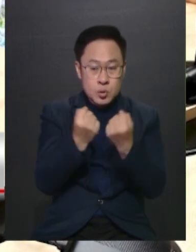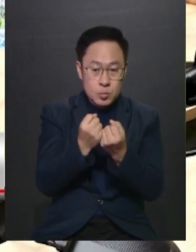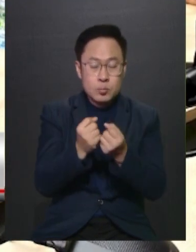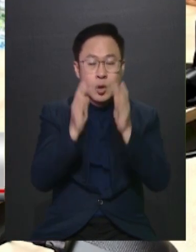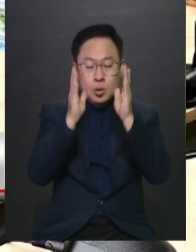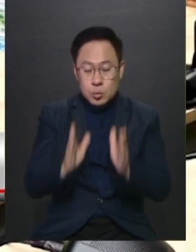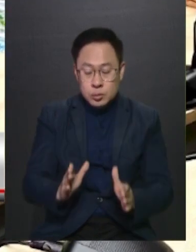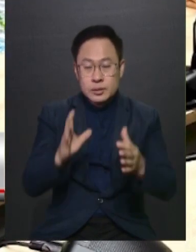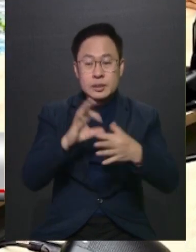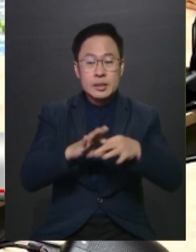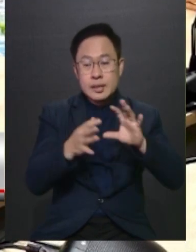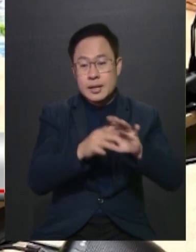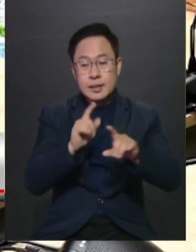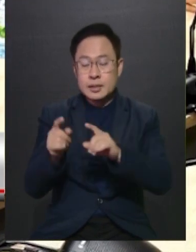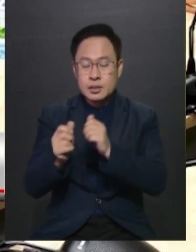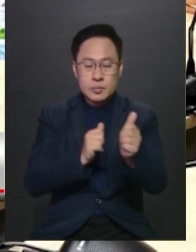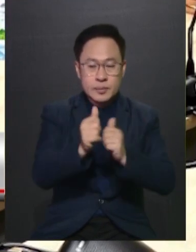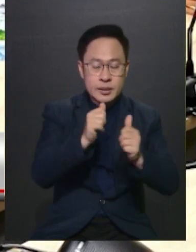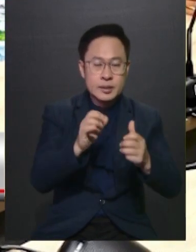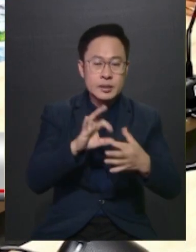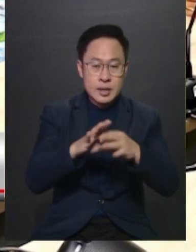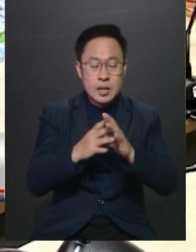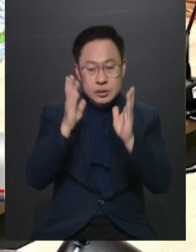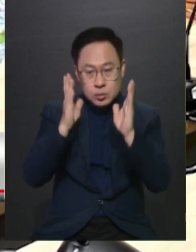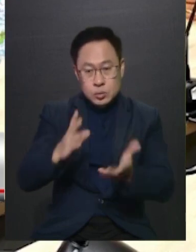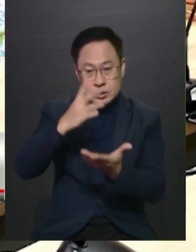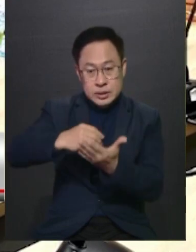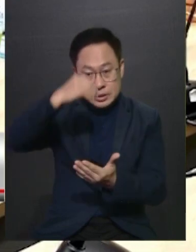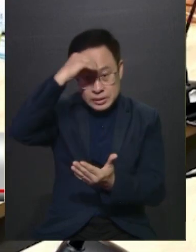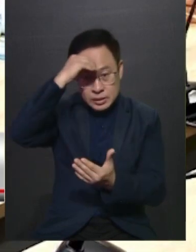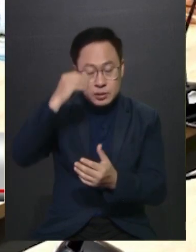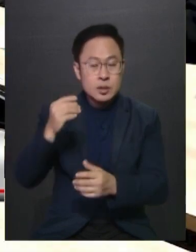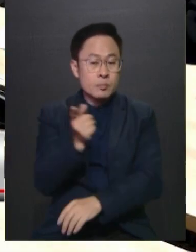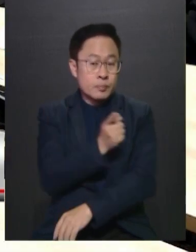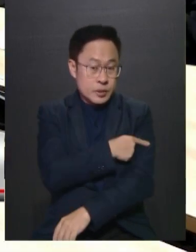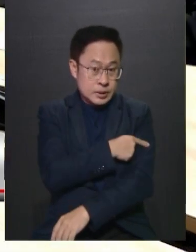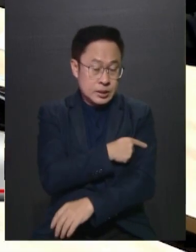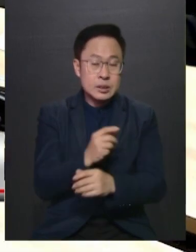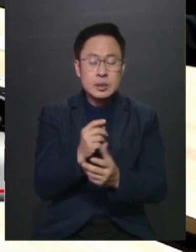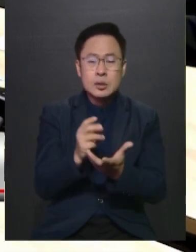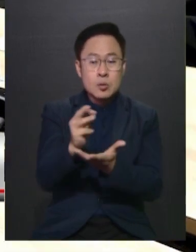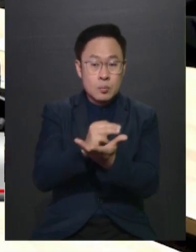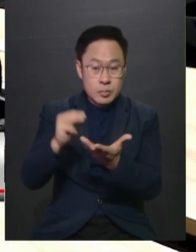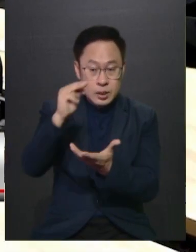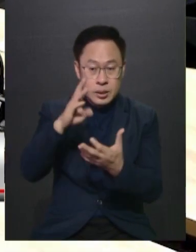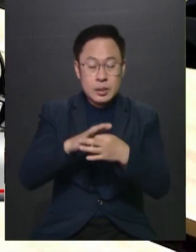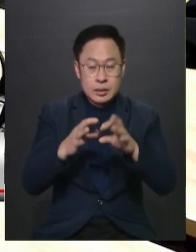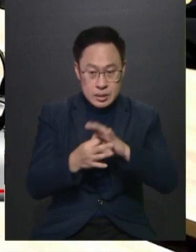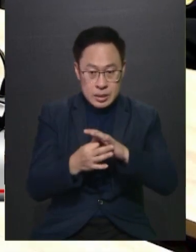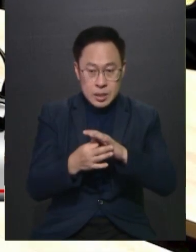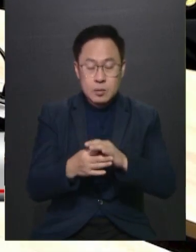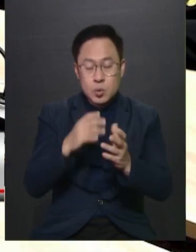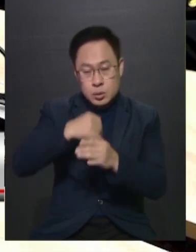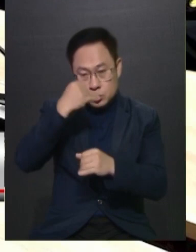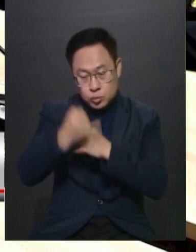เร็จในการแข่งขันรายการต่างๆนิสิตนักศึกษาที่สำเร็จการศึกษาออกไปนะคะแล้วก็สนใจที่จะเข้าสู่การเป็นผู้ฝึกสอนการ